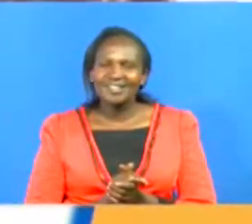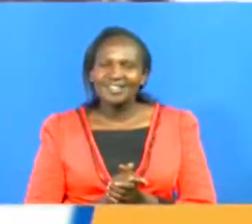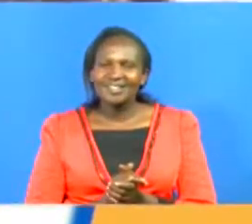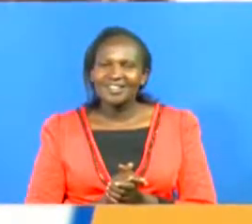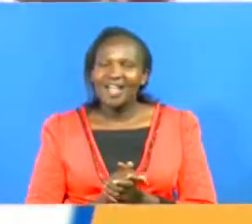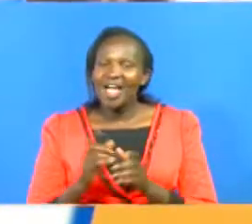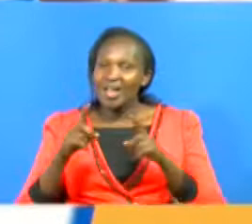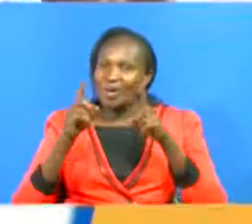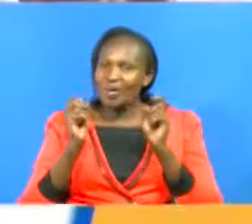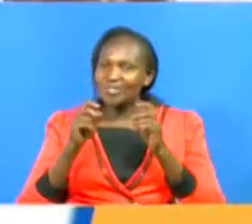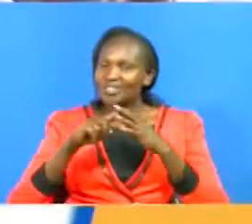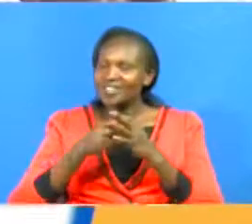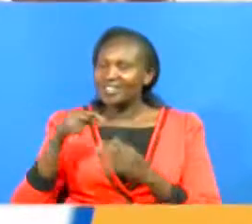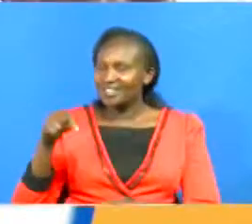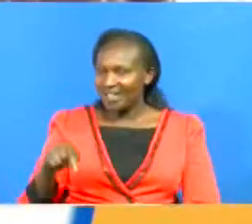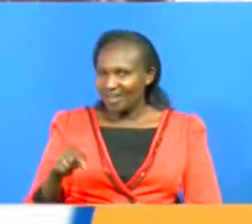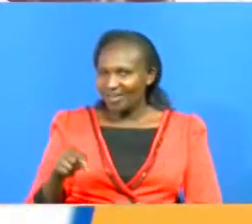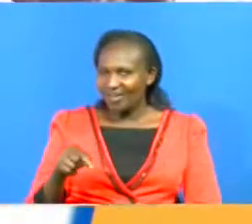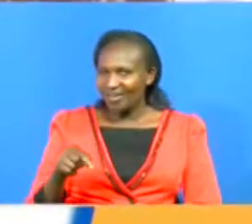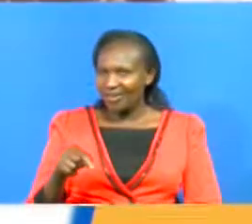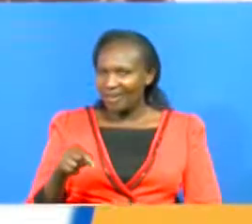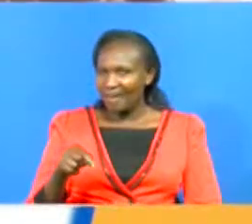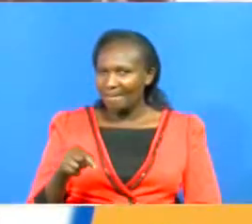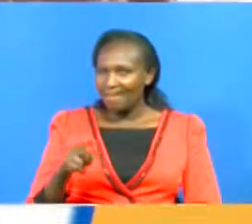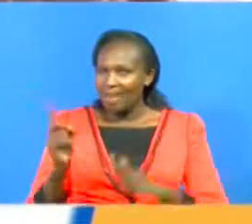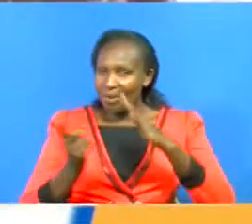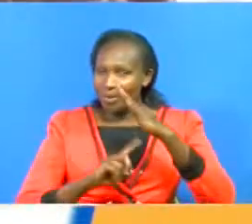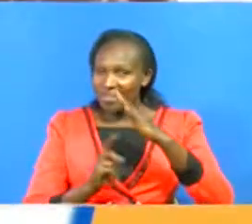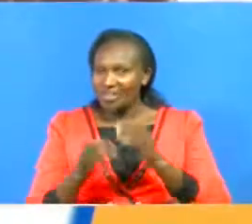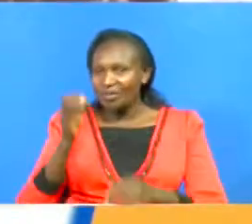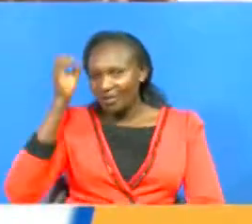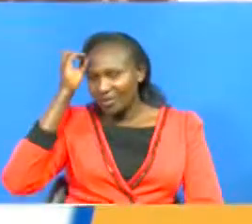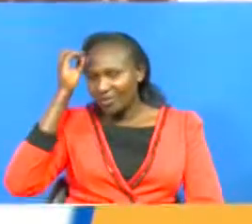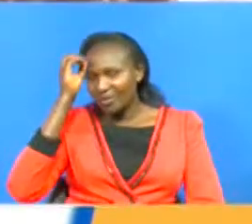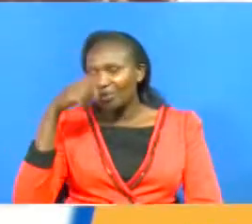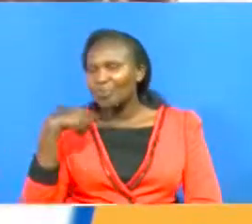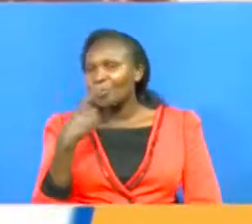Maswali ya teketeke yanaanza sasa hivi. Waziri wa elimu humu nchini anaitwa nani?